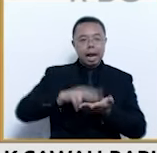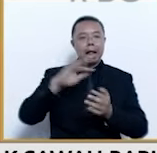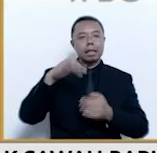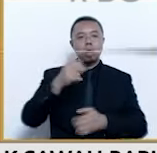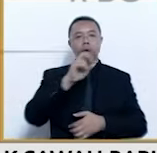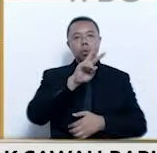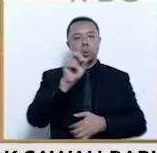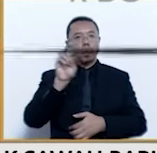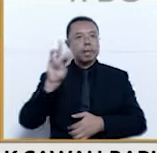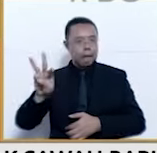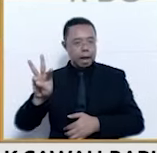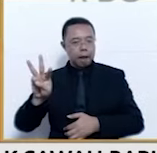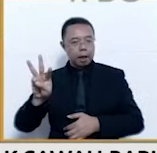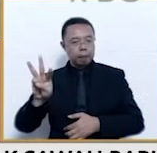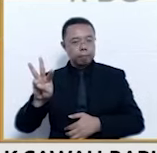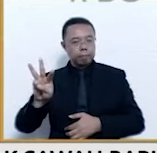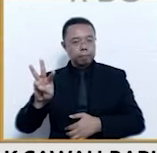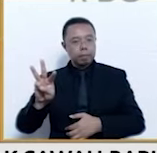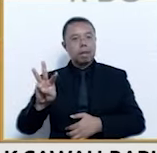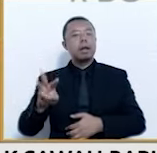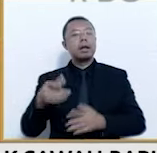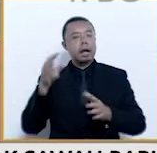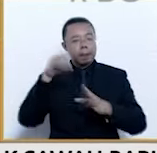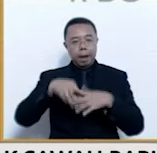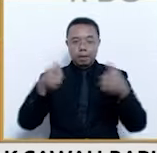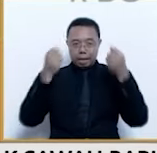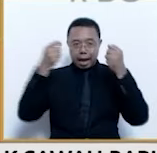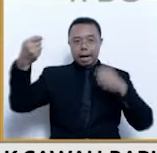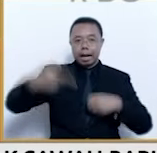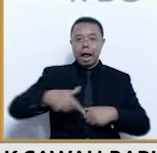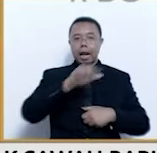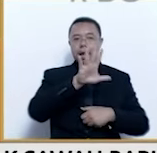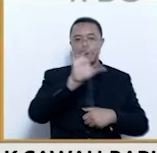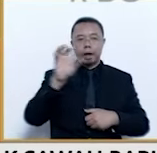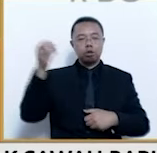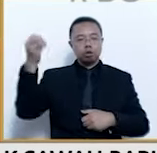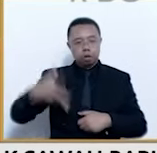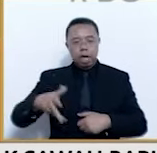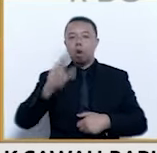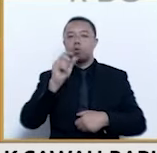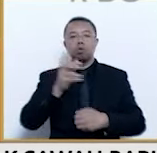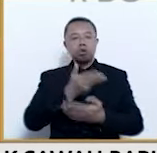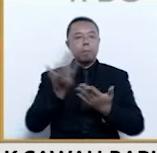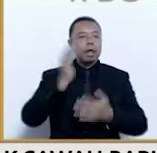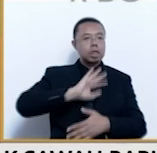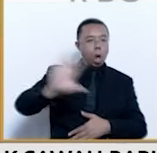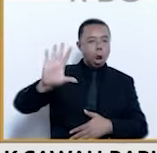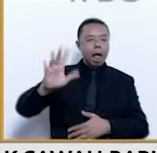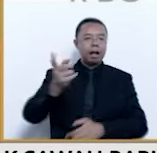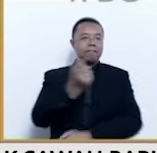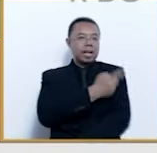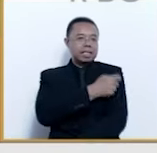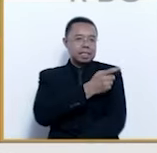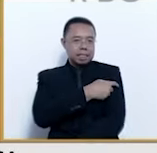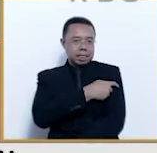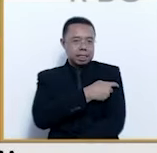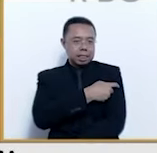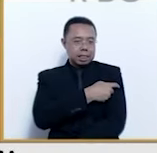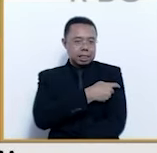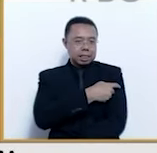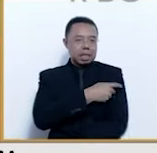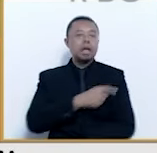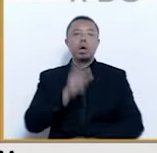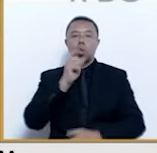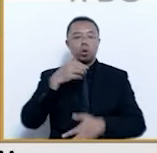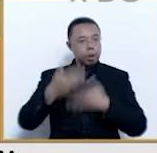tahun 2023 dengan pidana denda 500 juta bagi yang menolak di vaksin